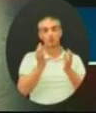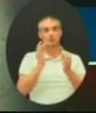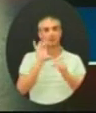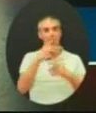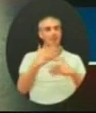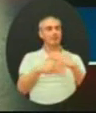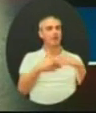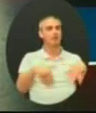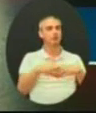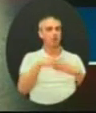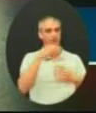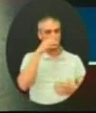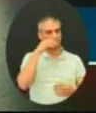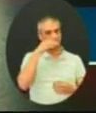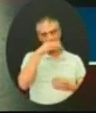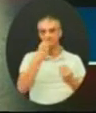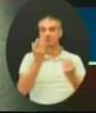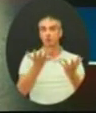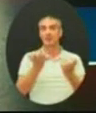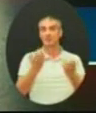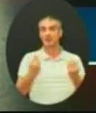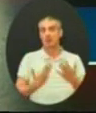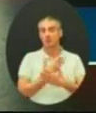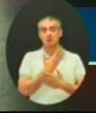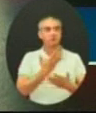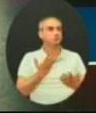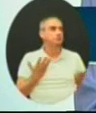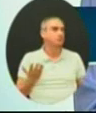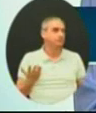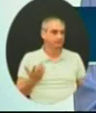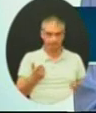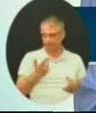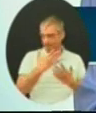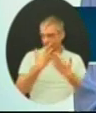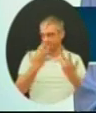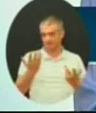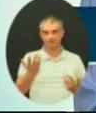התהליך השלום. וגימיקים? תראי, אני חושב